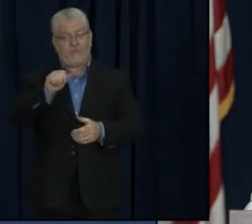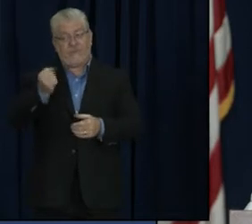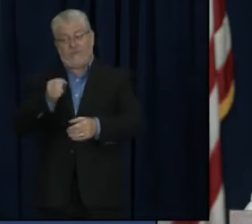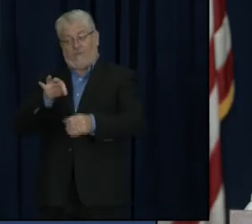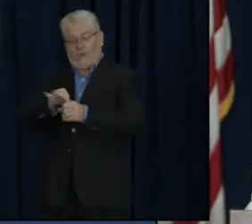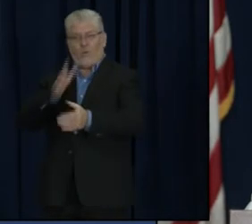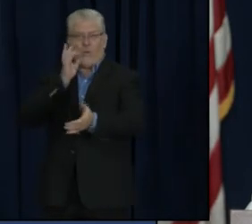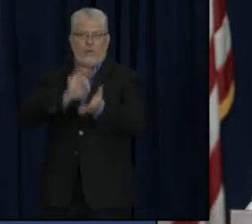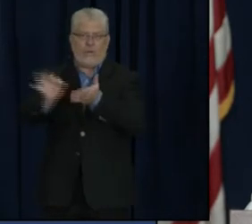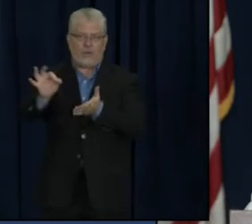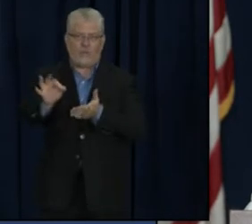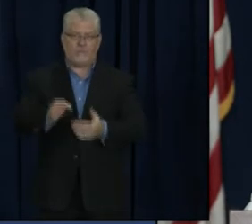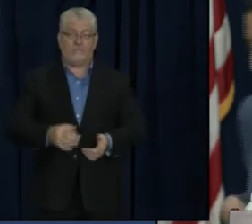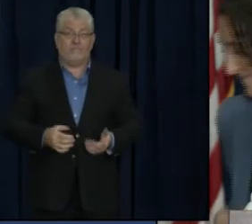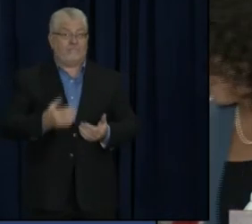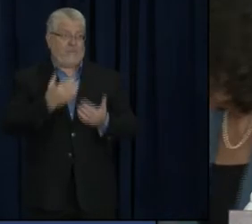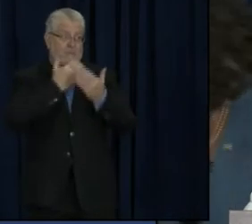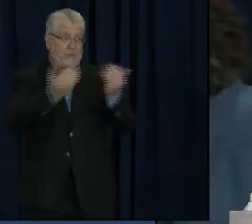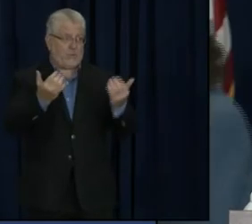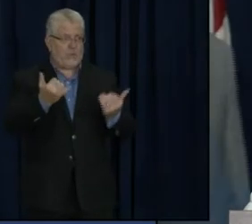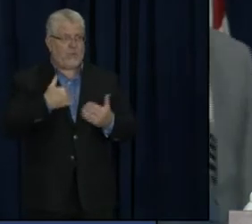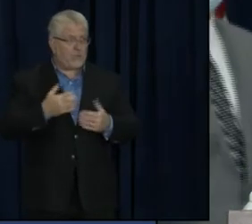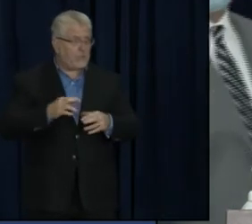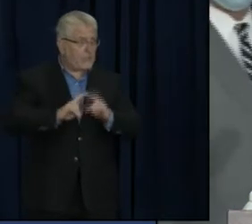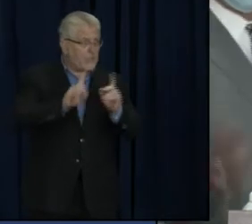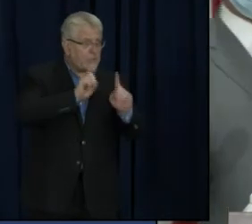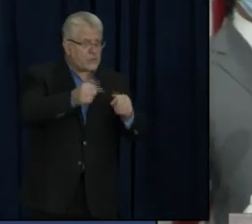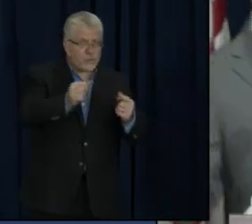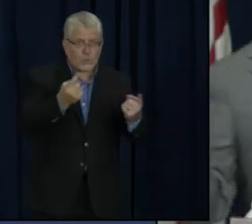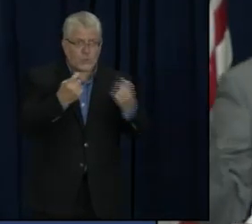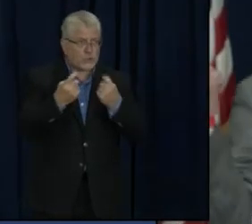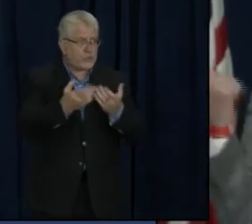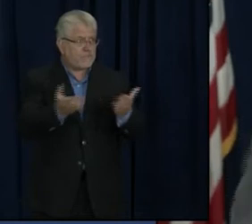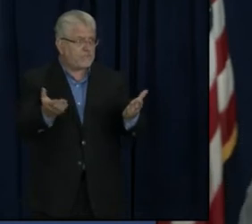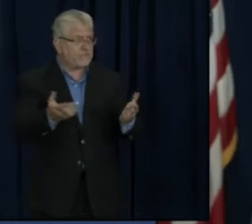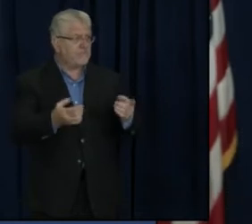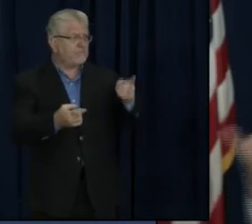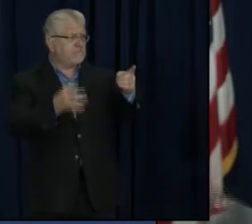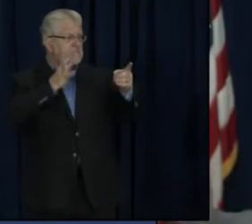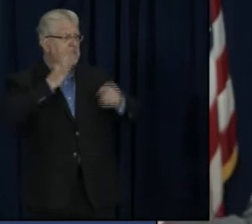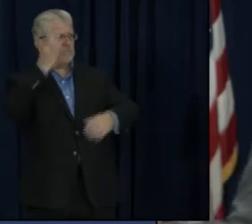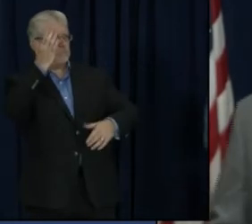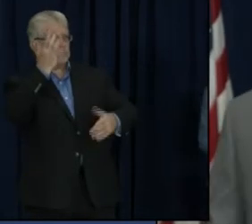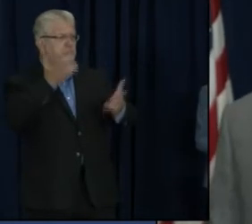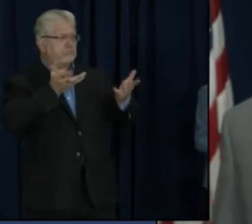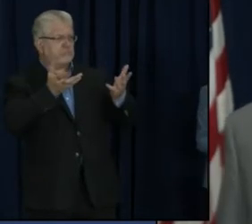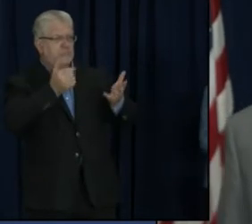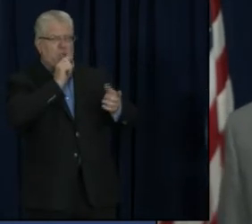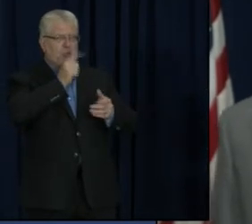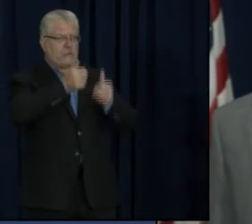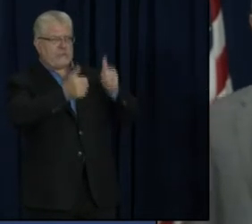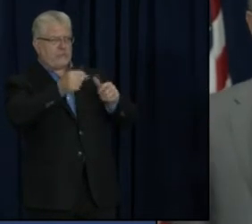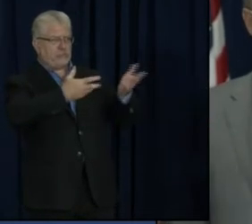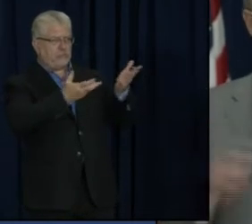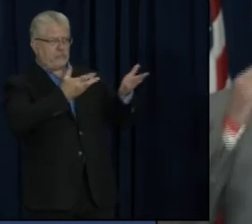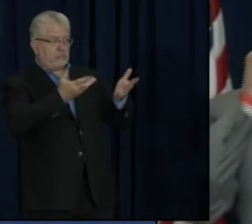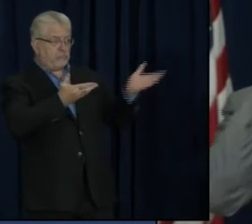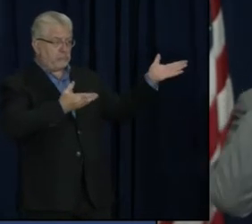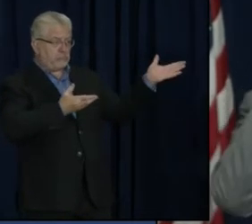أن يحسب صوته ويوصل إلى المسؤولين. سنواصل الدفاع والكفاء عن كل البنسلفانيين من أجل احتساب